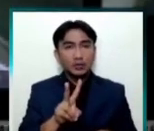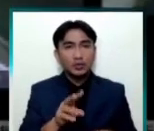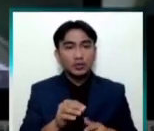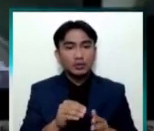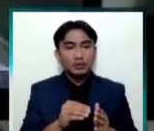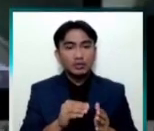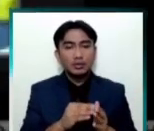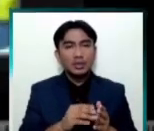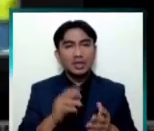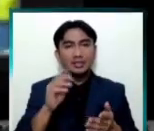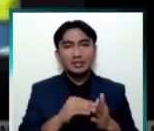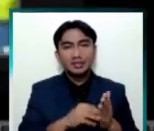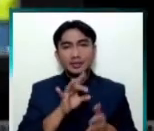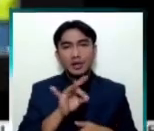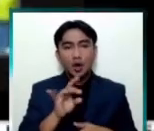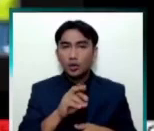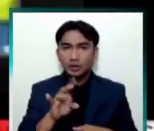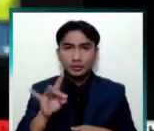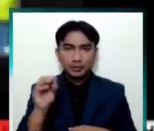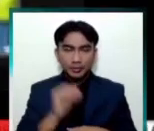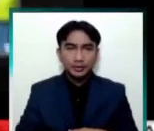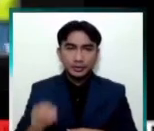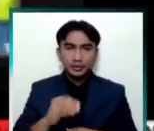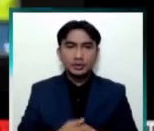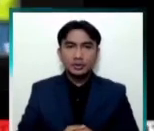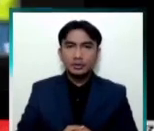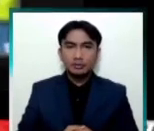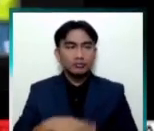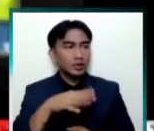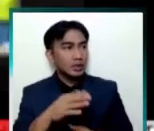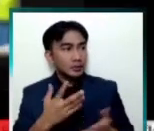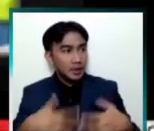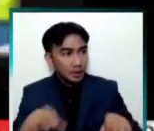82.75%. Yes. Bakit kaganto? By the end of this December,